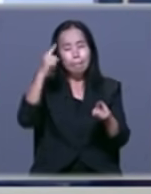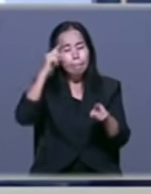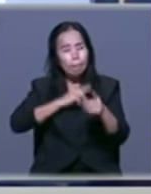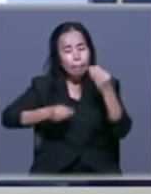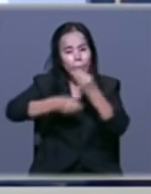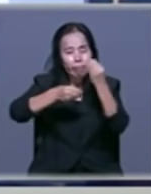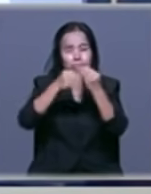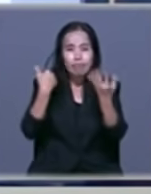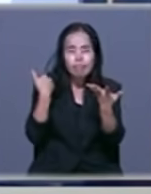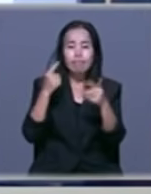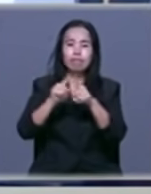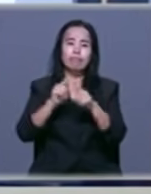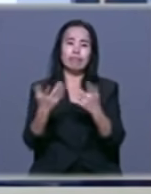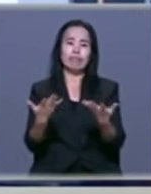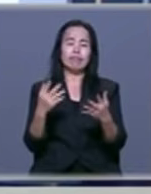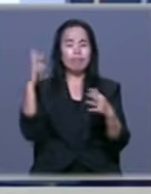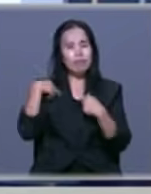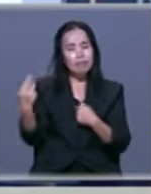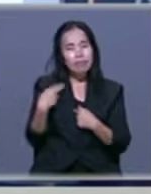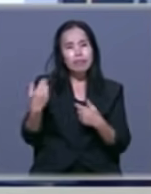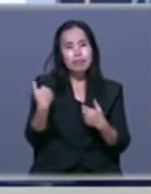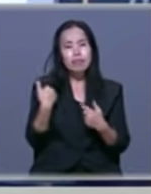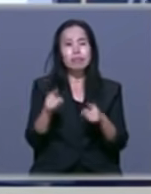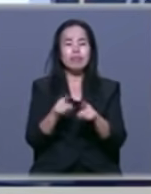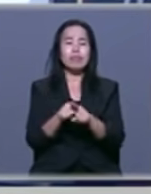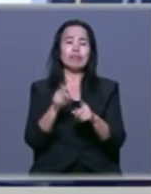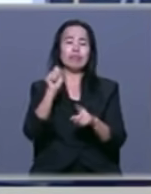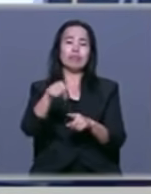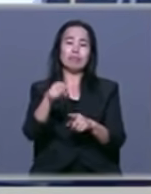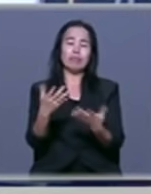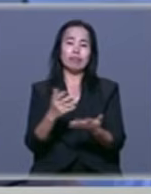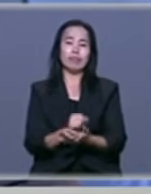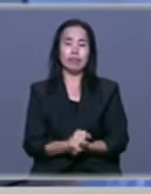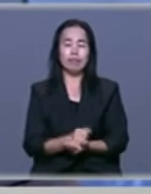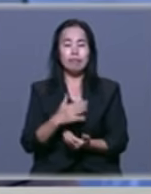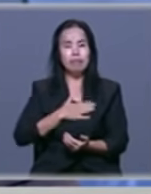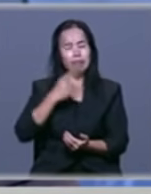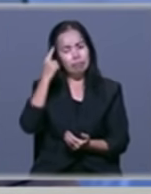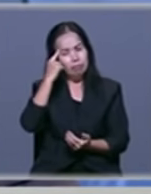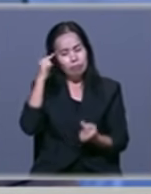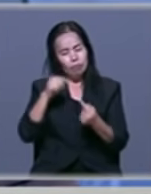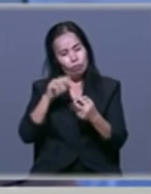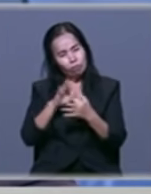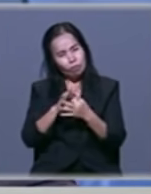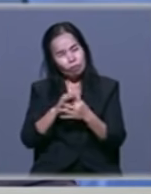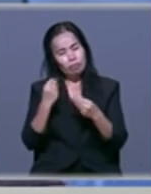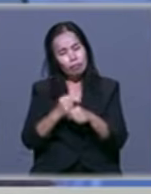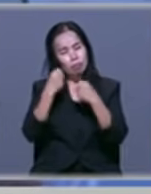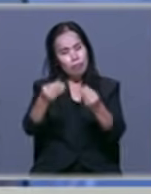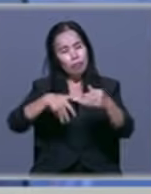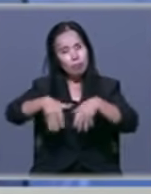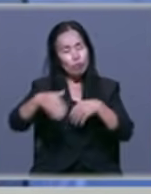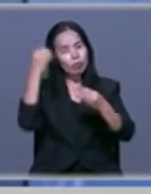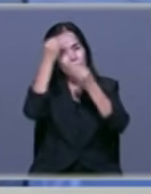บอย่างเราอะไรอย่างนี้ใช่ไหมแล้วก็มีการแบบผมก็คิดว่ามันก็เข้าข่ายของการที่ทำให้ประชาชนสับสนเหมือนกัน